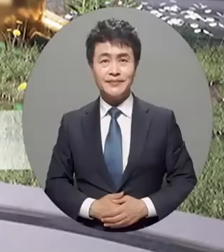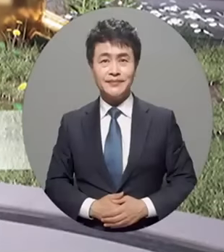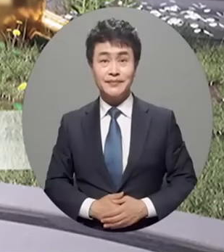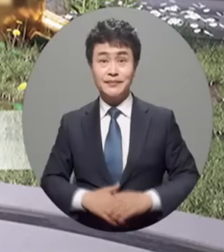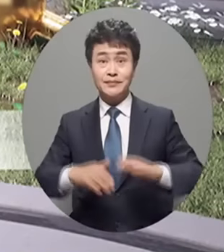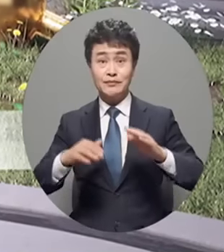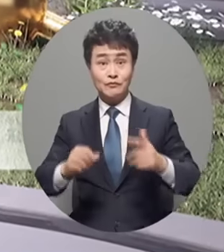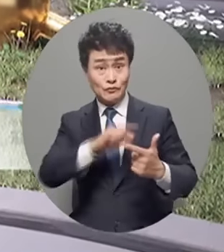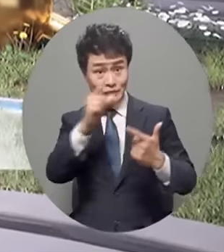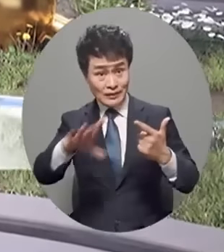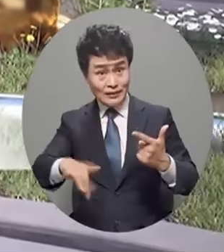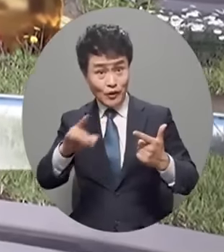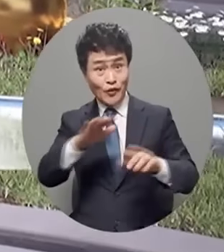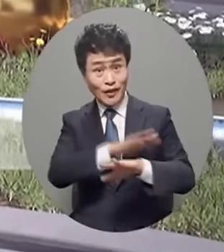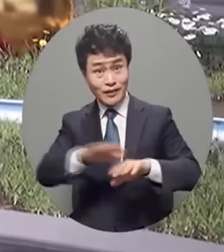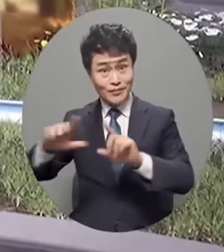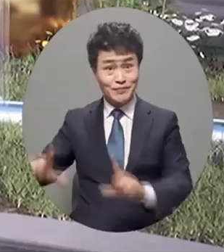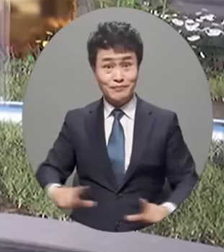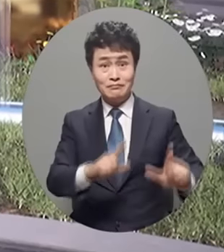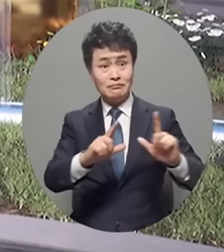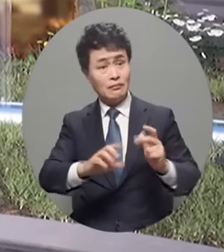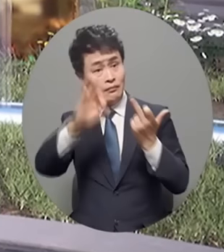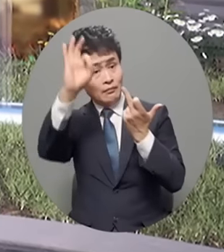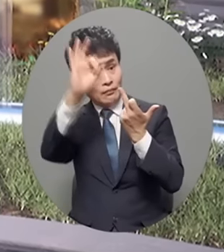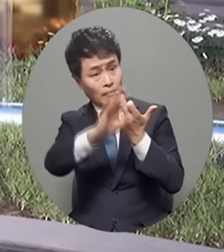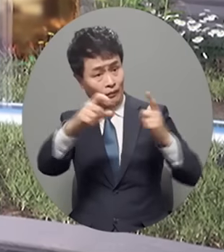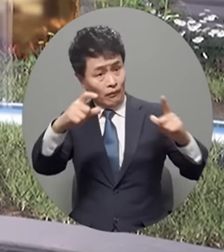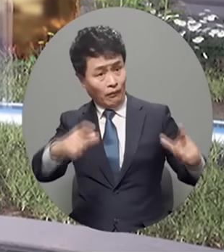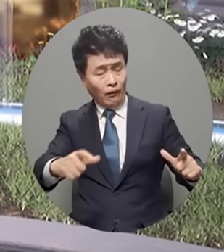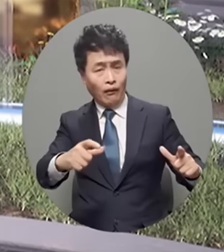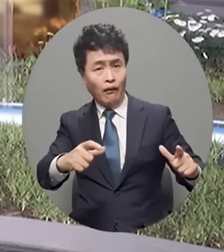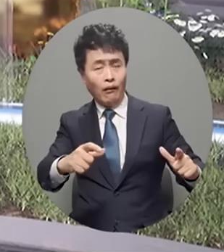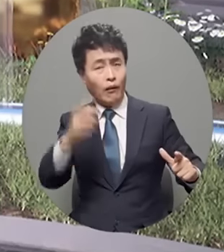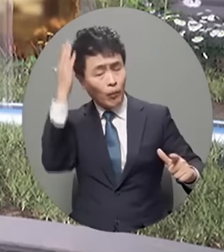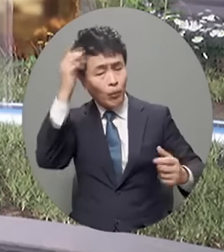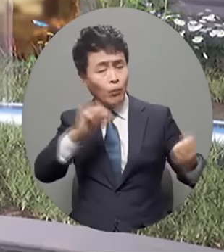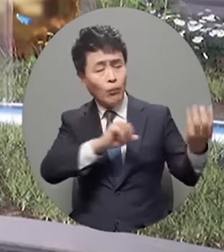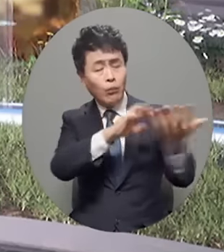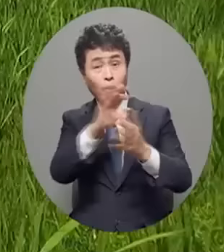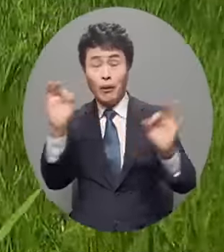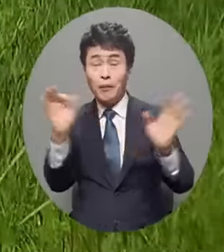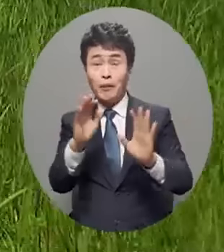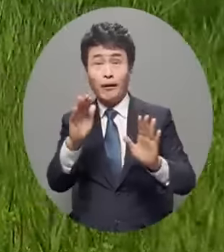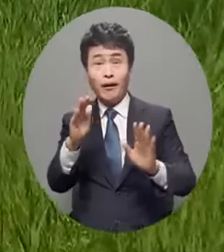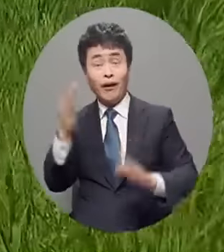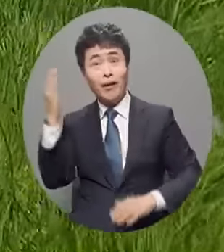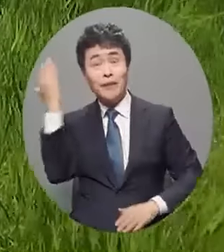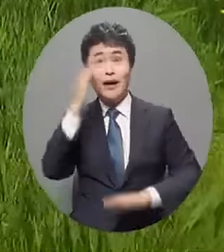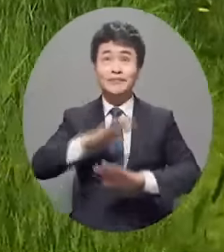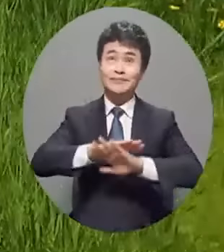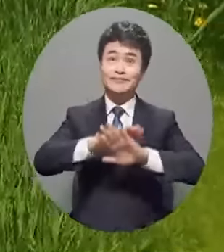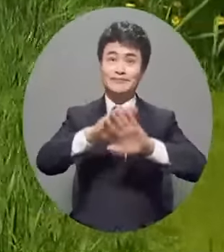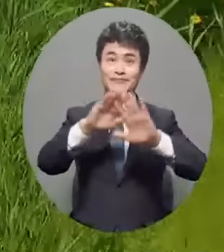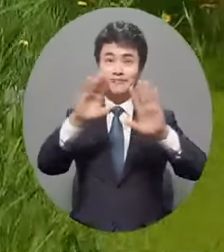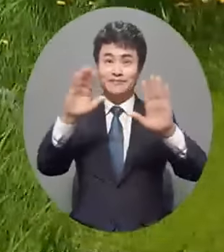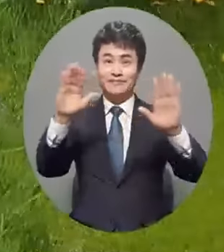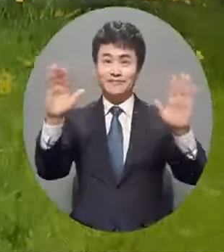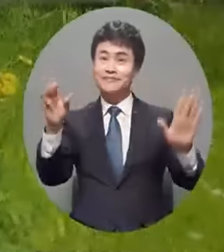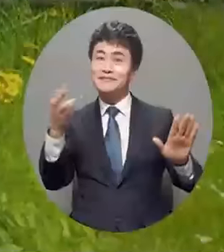6월의 첫날 잘 보내셨나요? 서쪽 지방은 일찌감치 먹구름이 물러가며 내내 쾌청한 날씨가 함께했습니다. 오늘